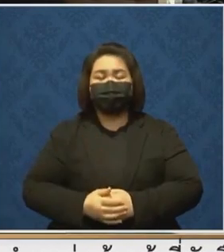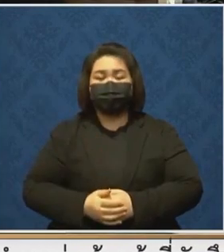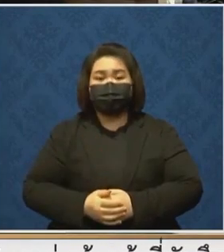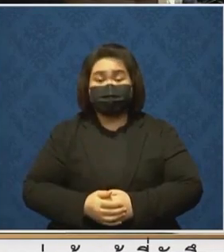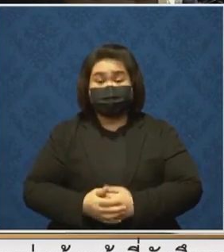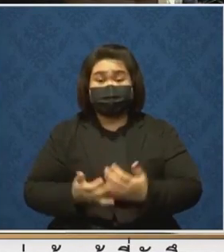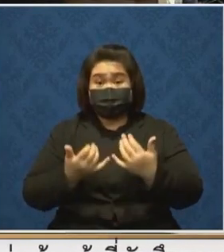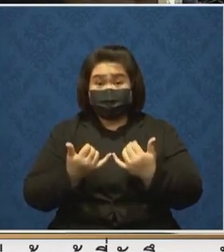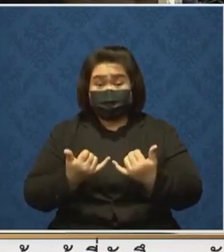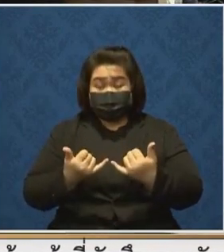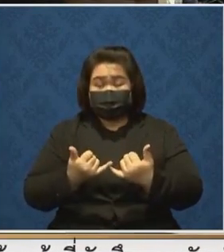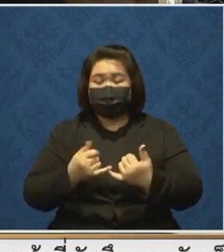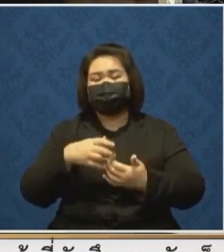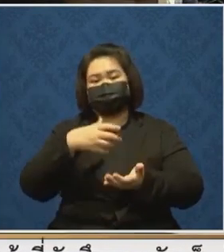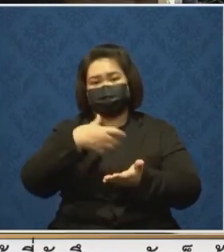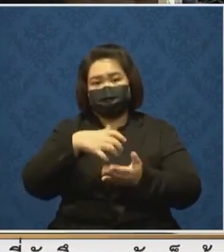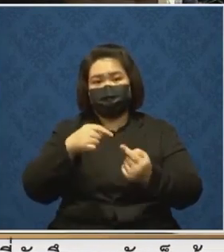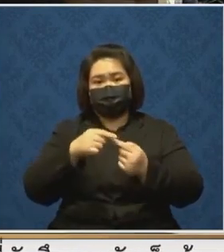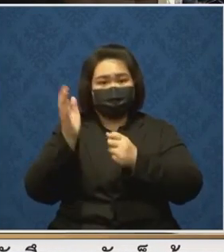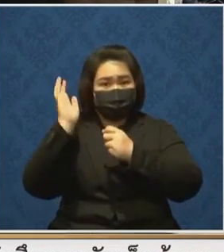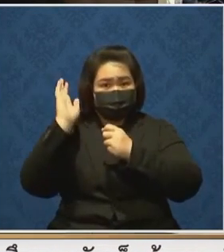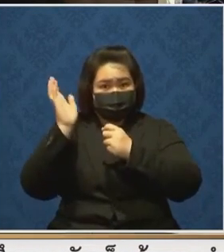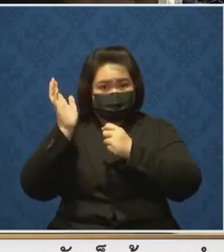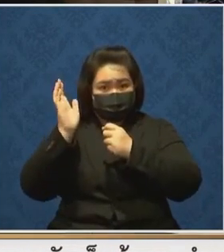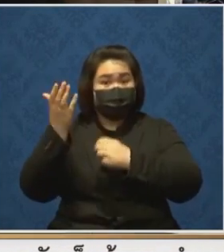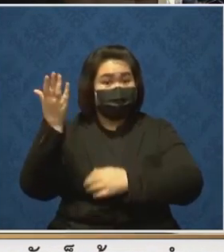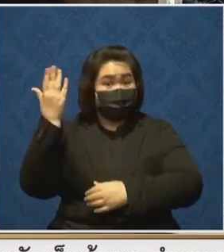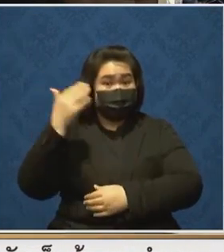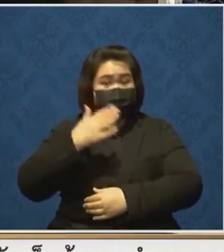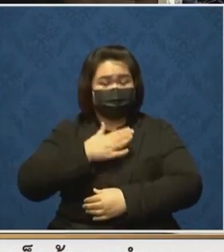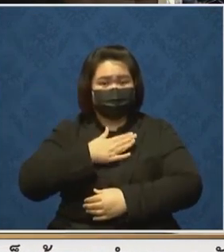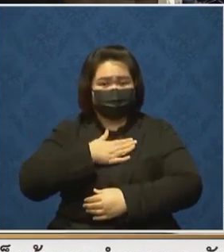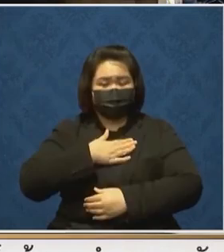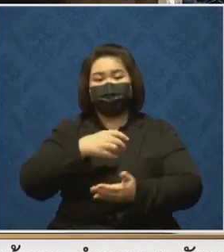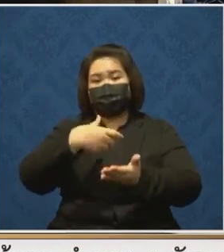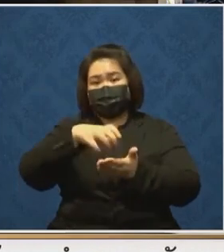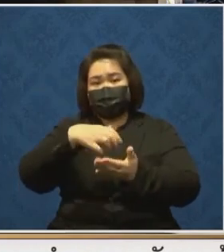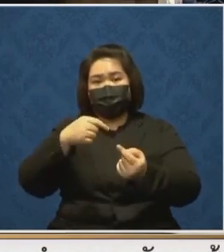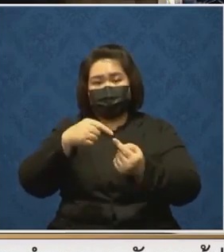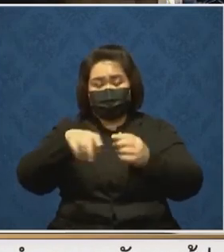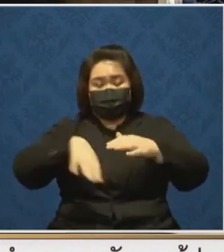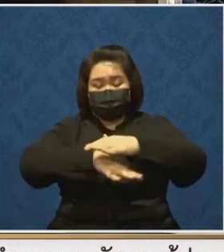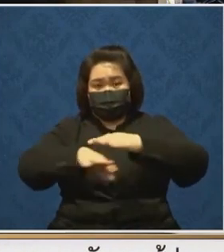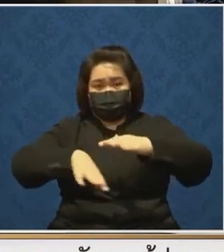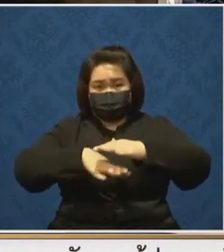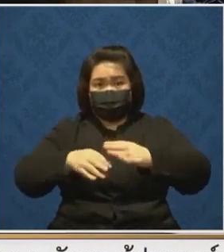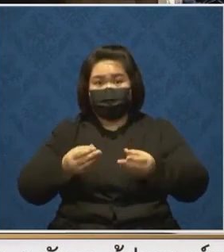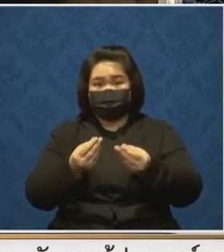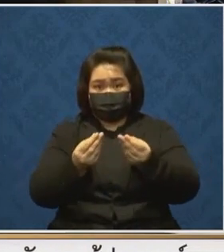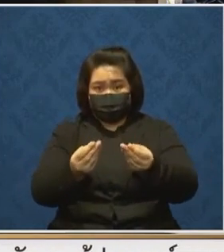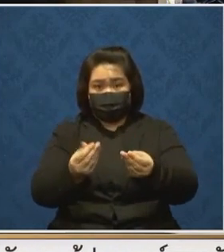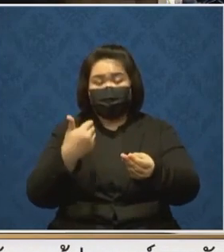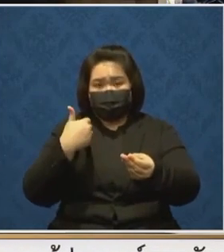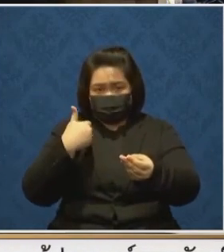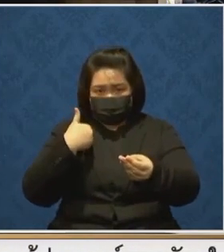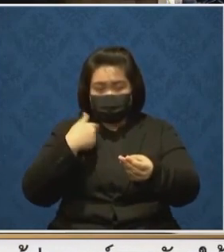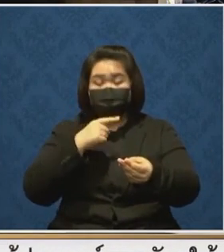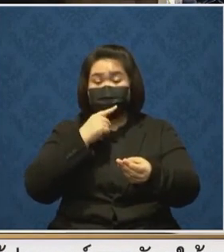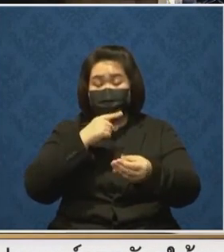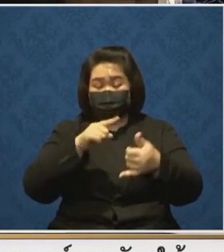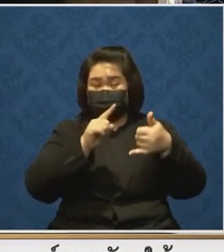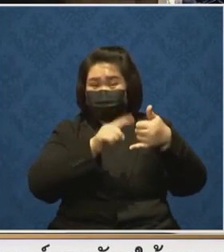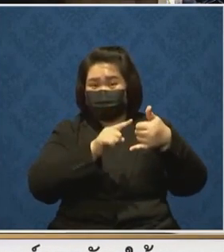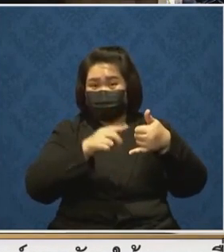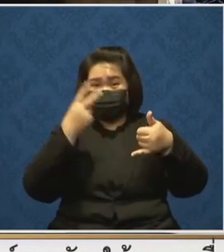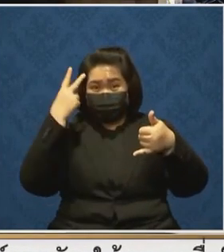ทําประทานทครบคารในการอภิปรายไม่ไว้วัใจคราที่แล้ดีฉันได้เปิดเผยเอกสารต่อสภาเพื่อชี้ใหเหนวาก่อนที่พนิประยุติ